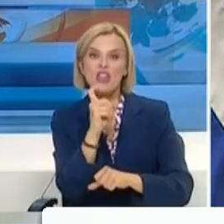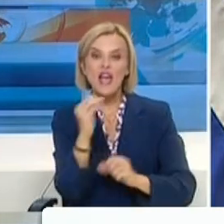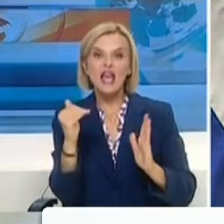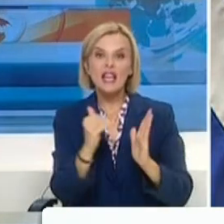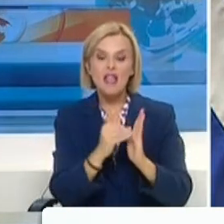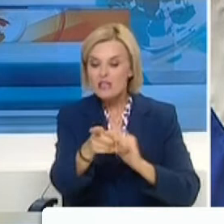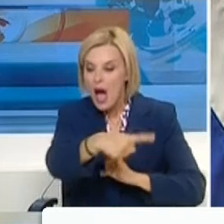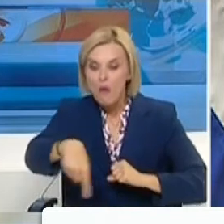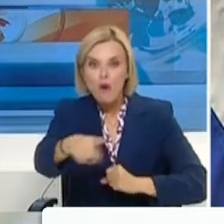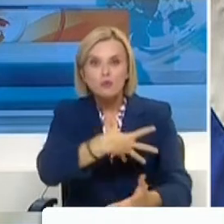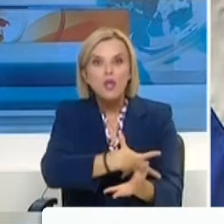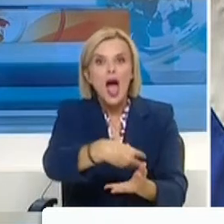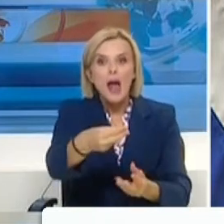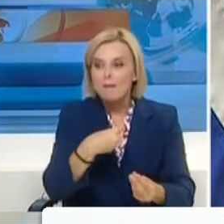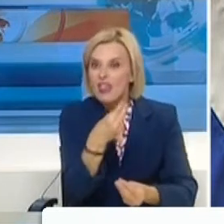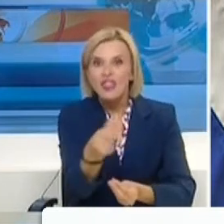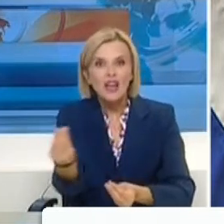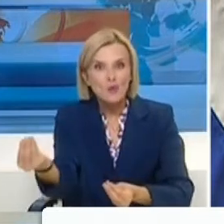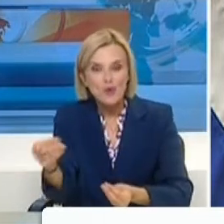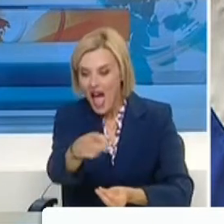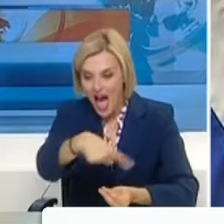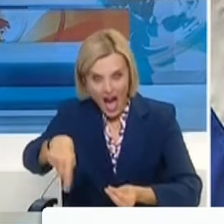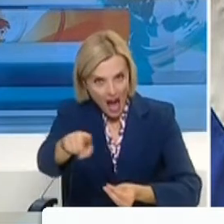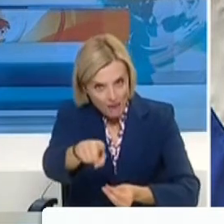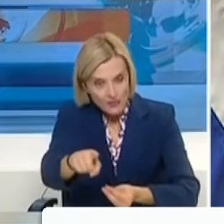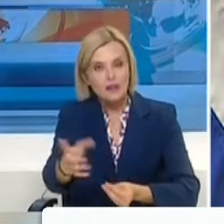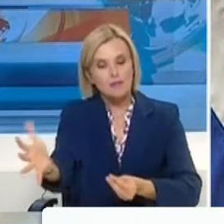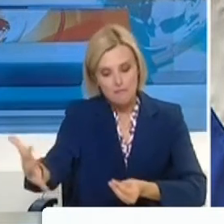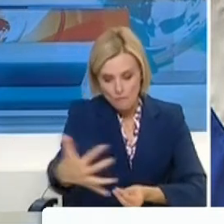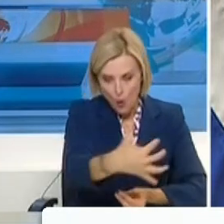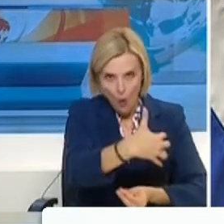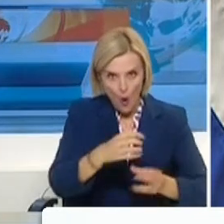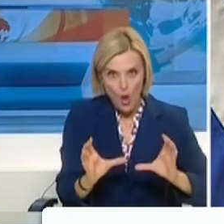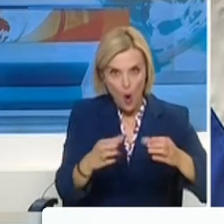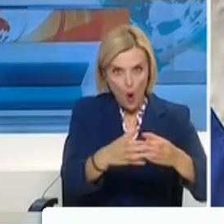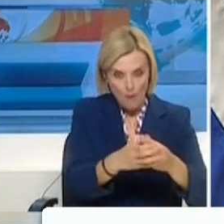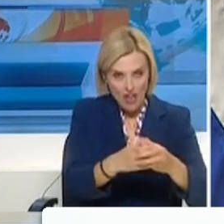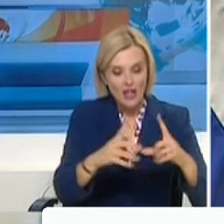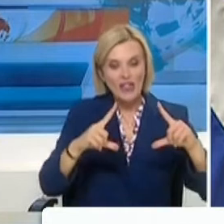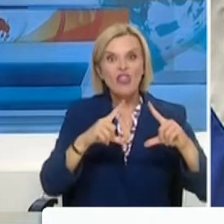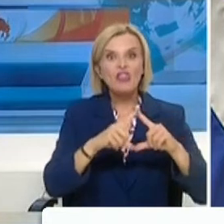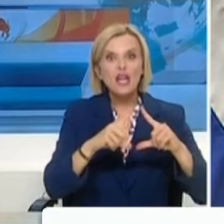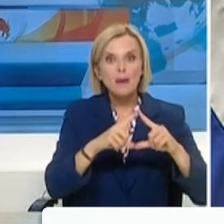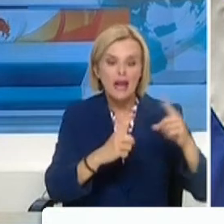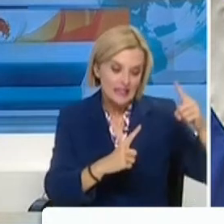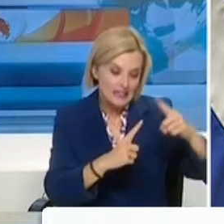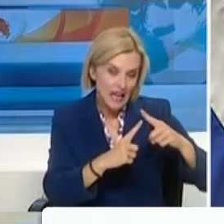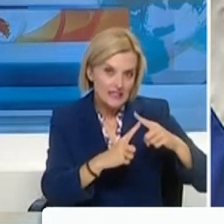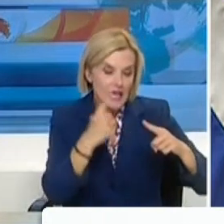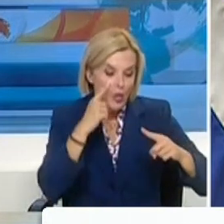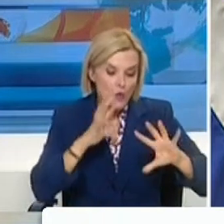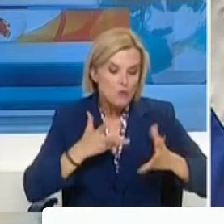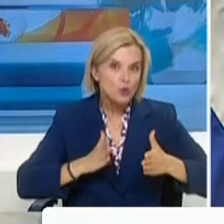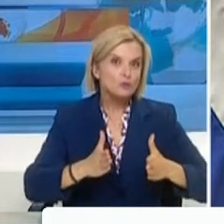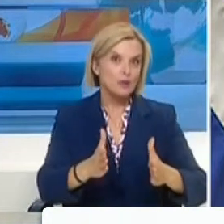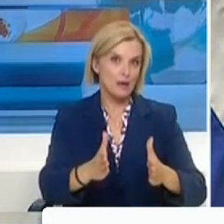αιμοδότες. Σύντομα θα έχουμε μια πρώτη ιδέα για την ανοσία και αργότερα προοπτικά δεδομένα από έναν σημαντικό υγιή πληθυσμό